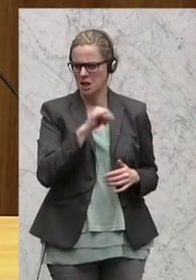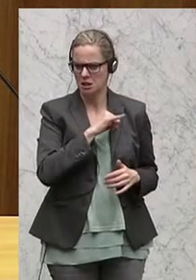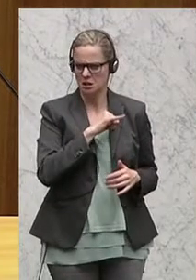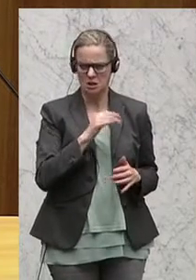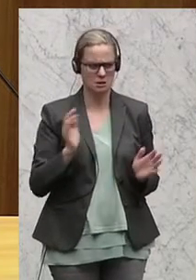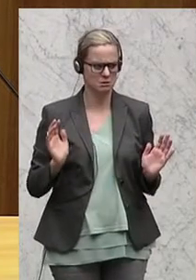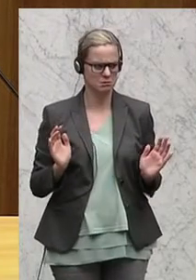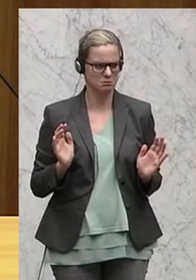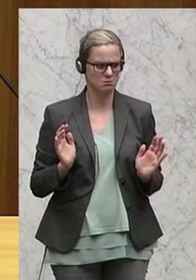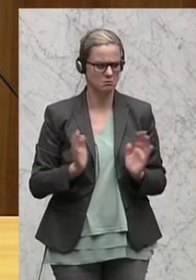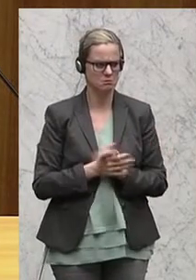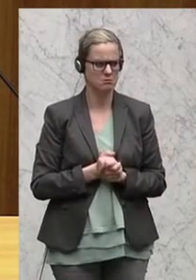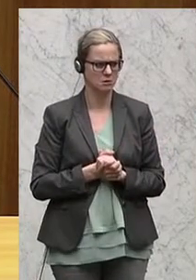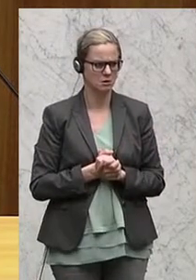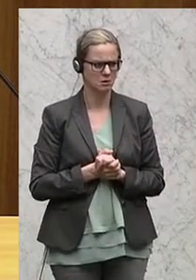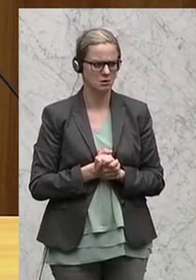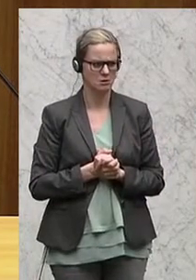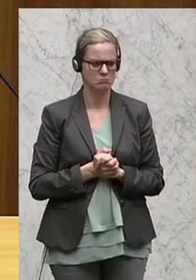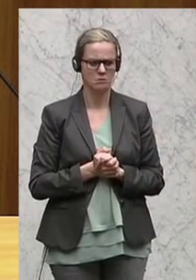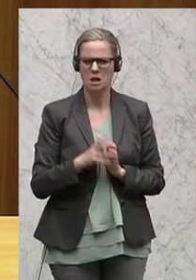Kickl war gerade da, ich weiß nicht, wo der Herbert jetzt gerade ist.